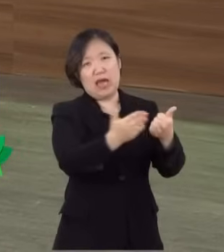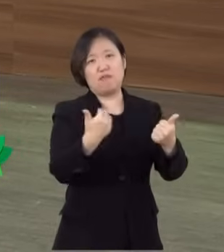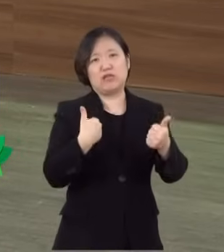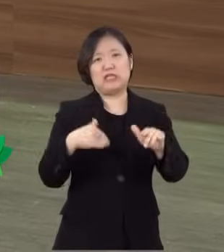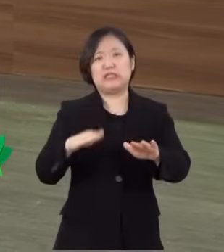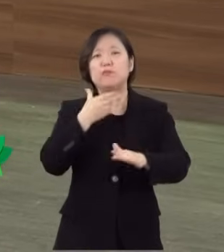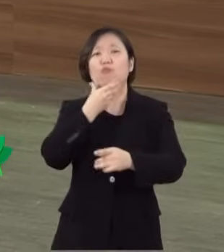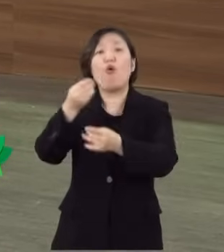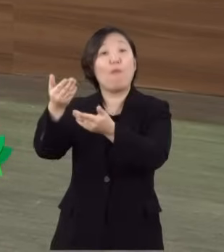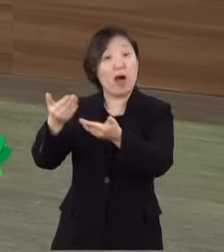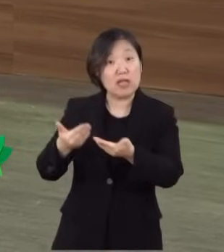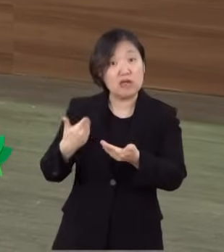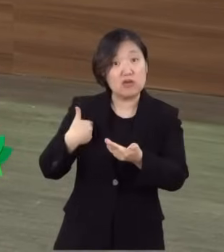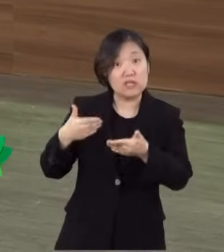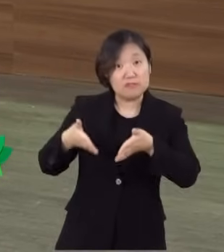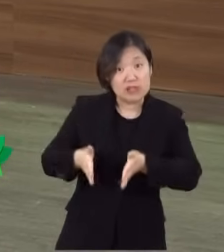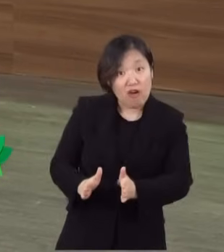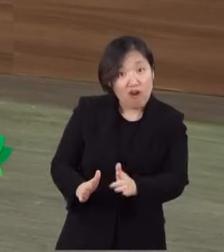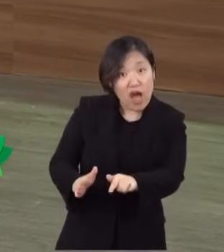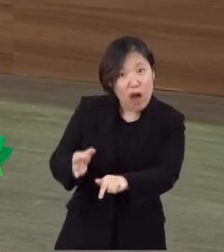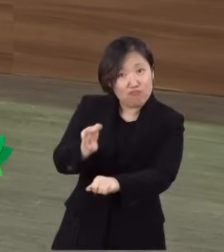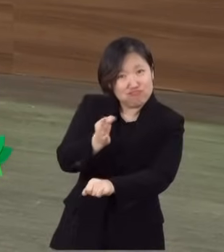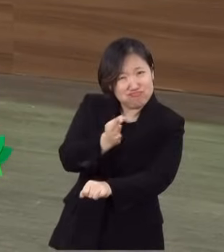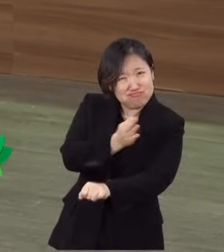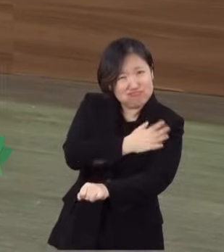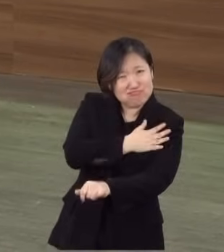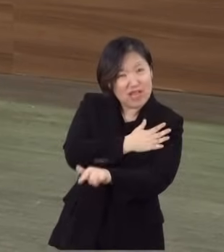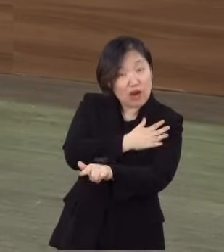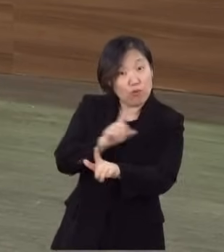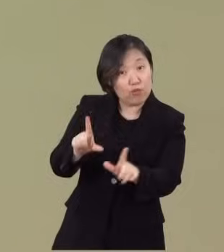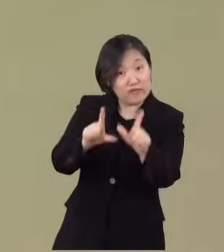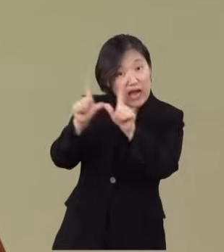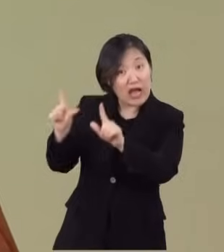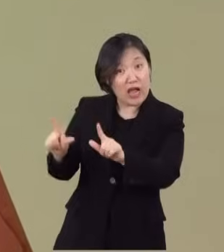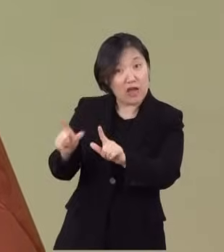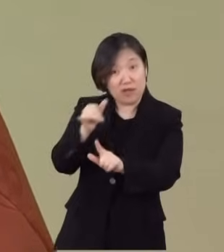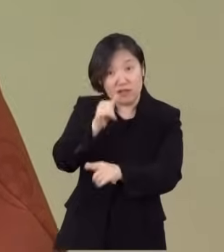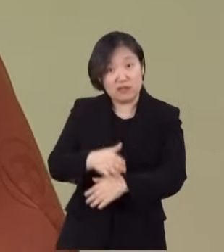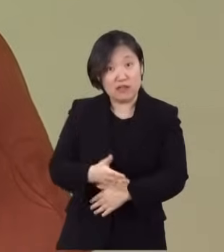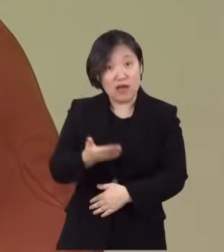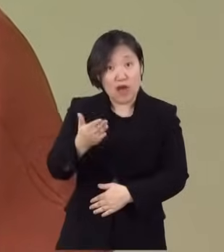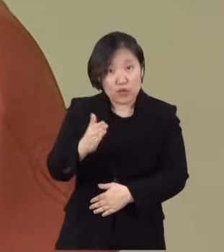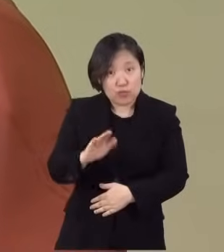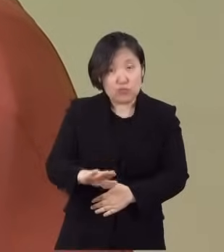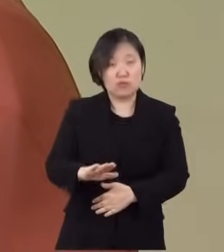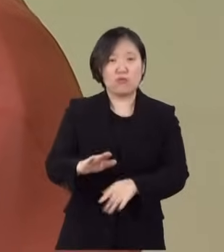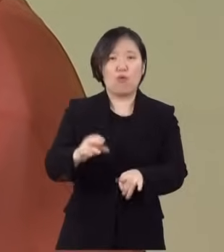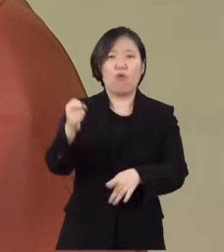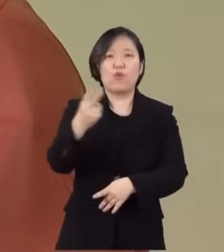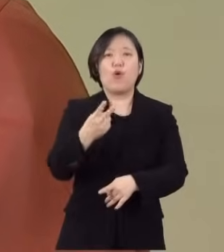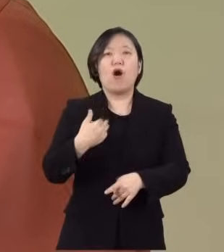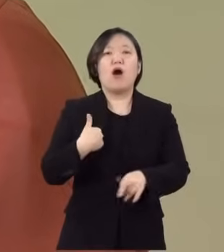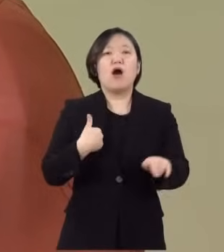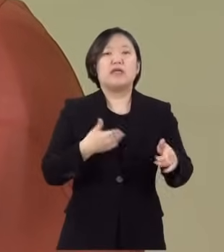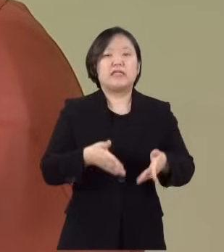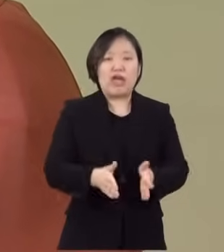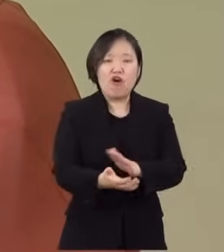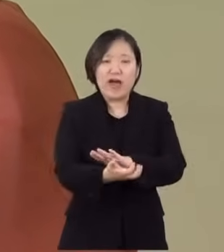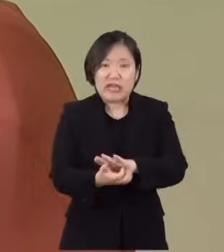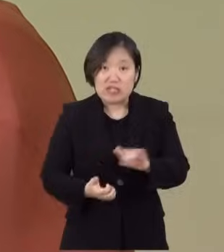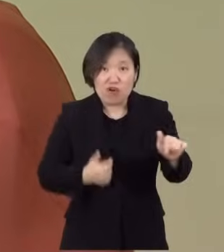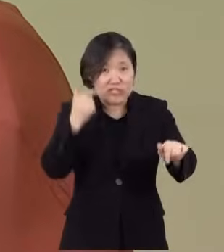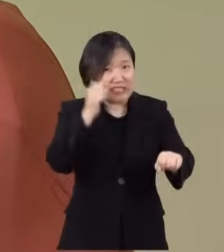태어나 풍요롭고 풍족하게 살아갔지만 또 전생에 지혜를 많이